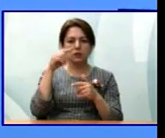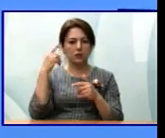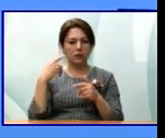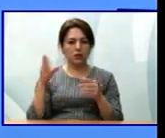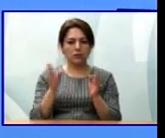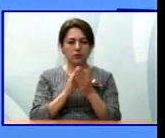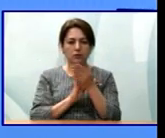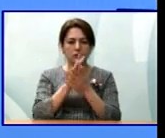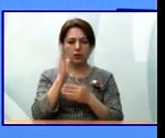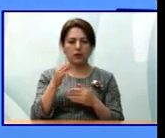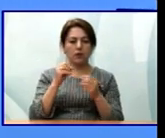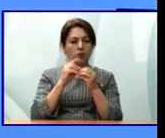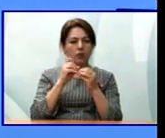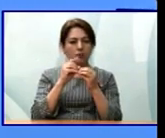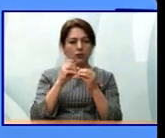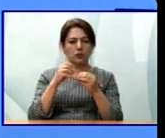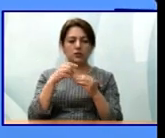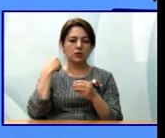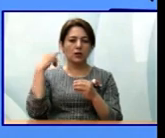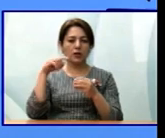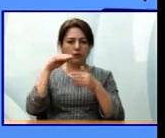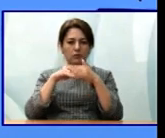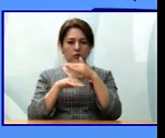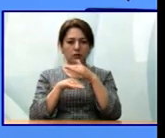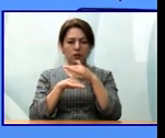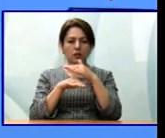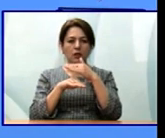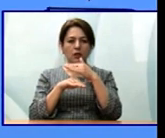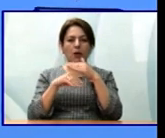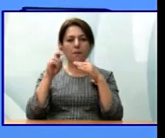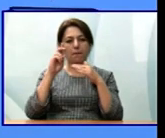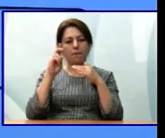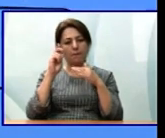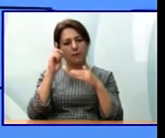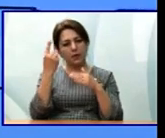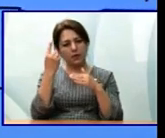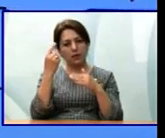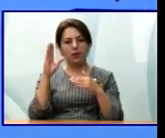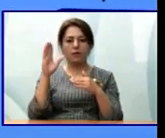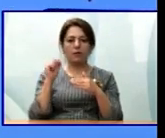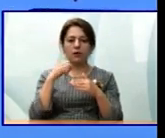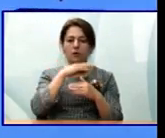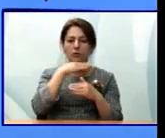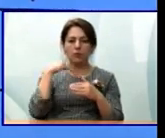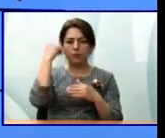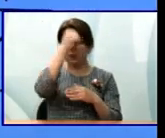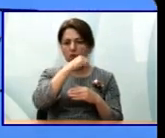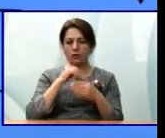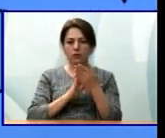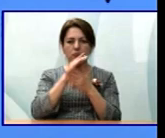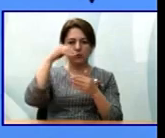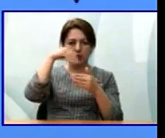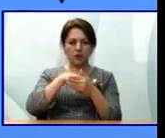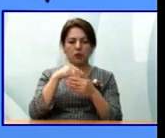o'sadi, o'n birinchi raqam ostidagi bir va ko'p yillik o't o'simliklar kiradi.